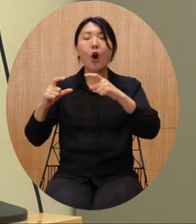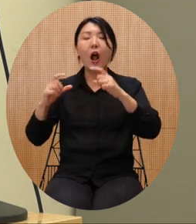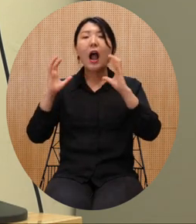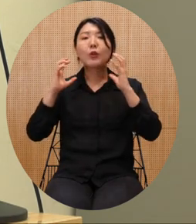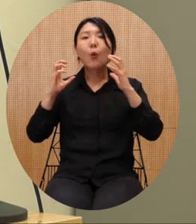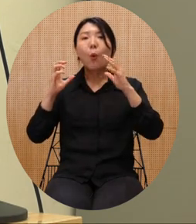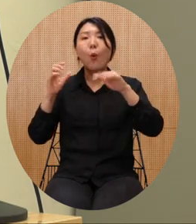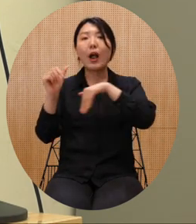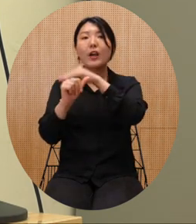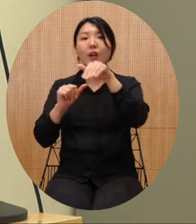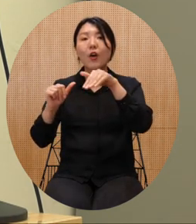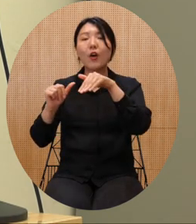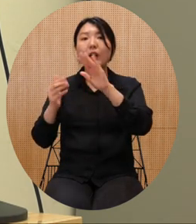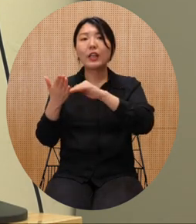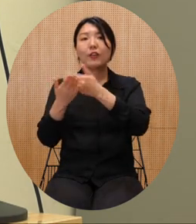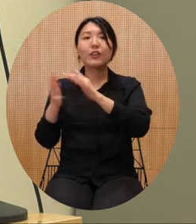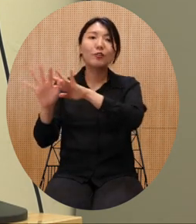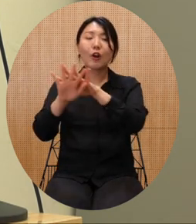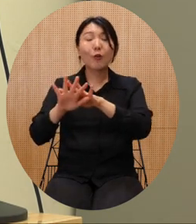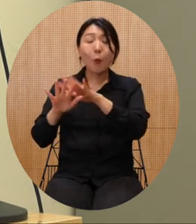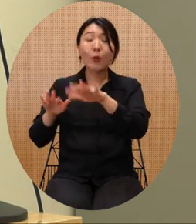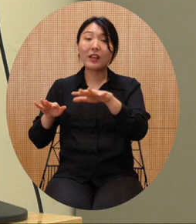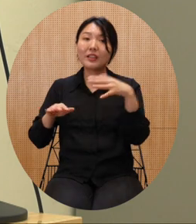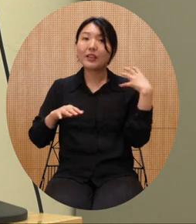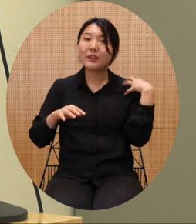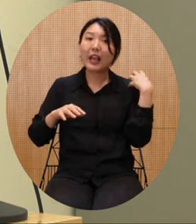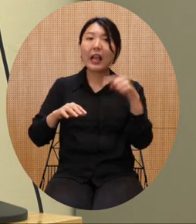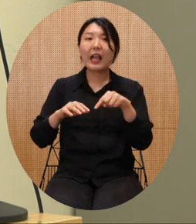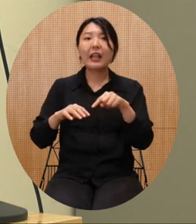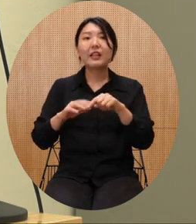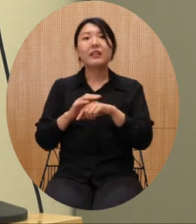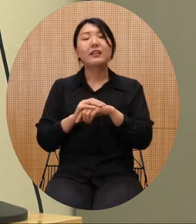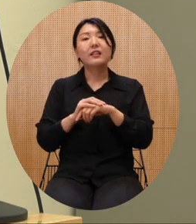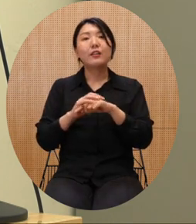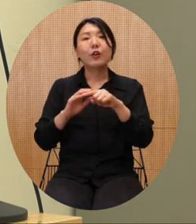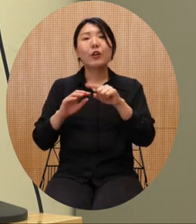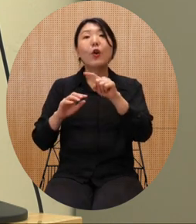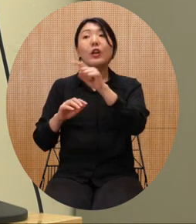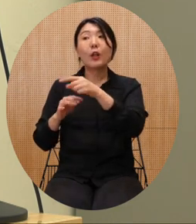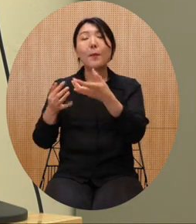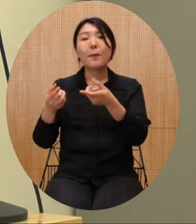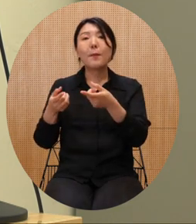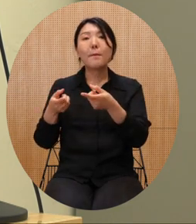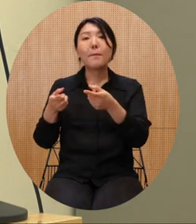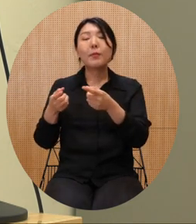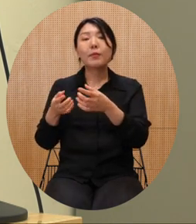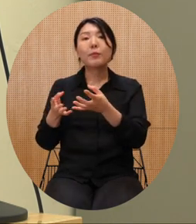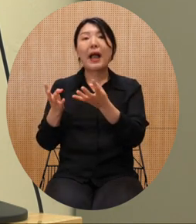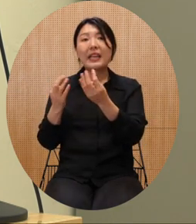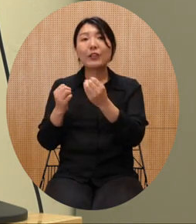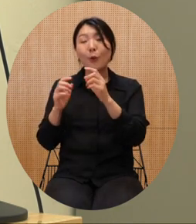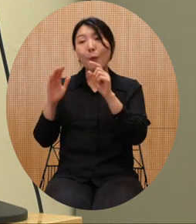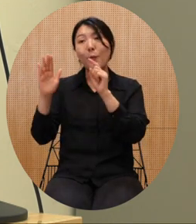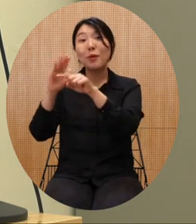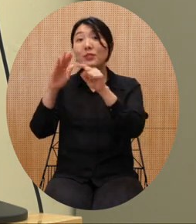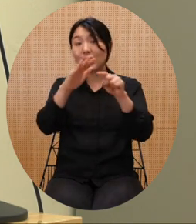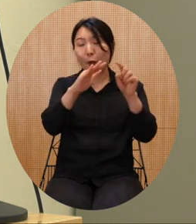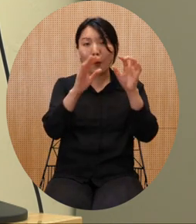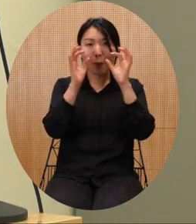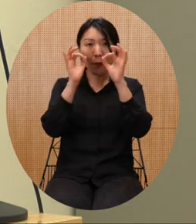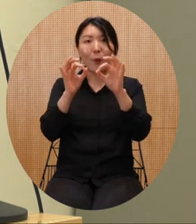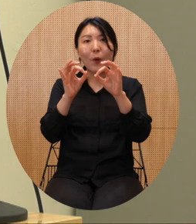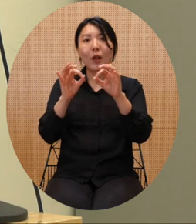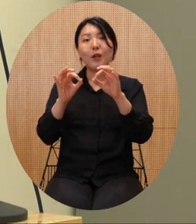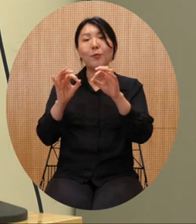개선 네트워크인데요. 거기에서 같이들 많이들 가보셨다고 하더라고요. 시의원들 보시고